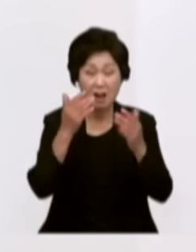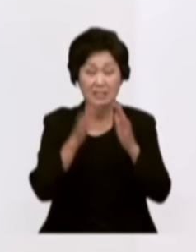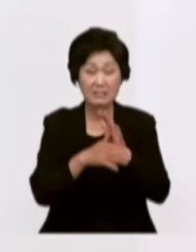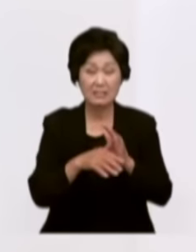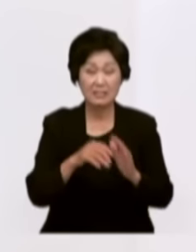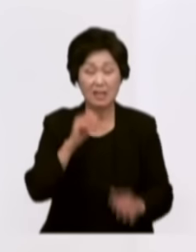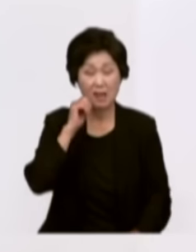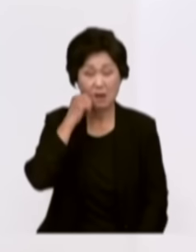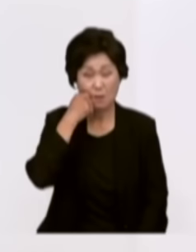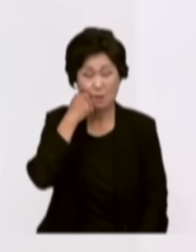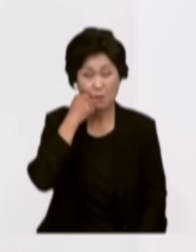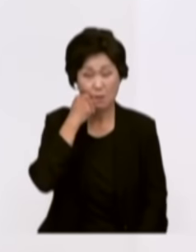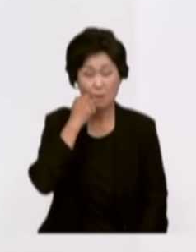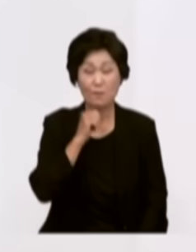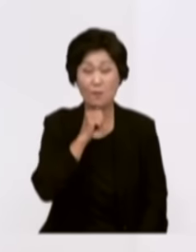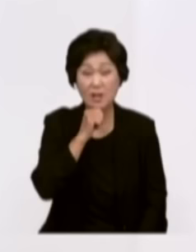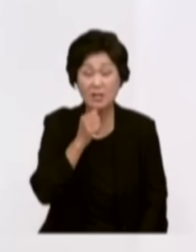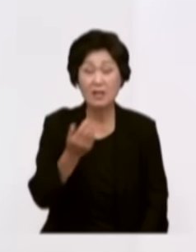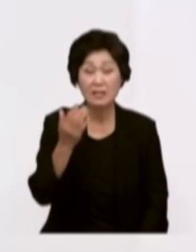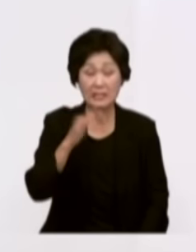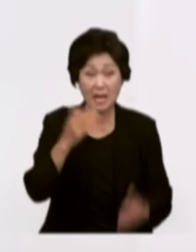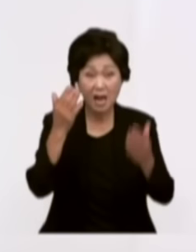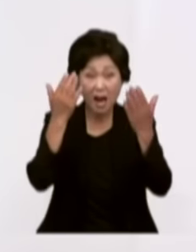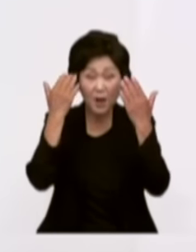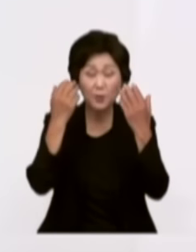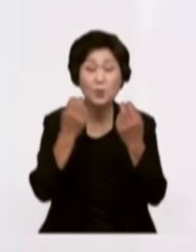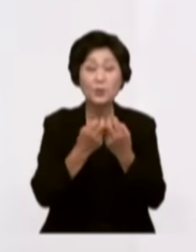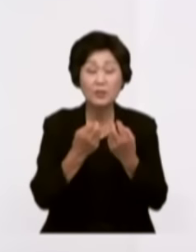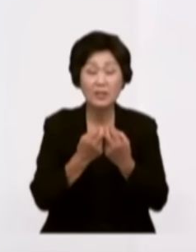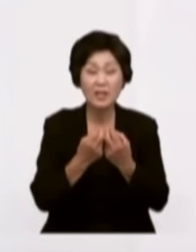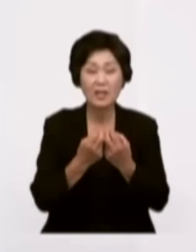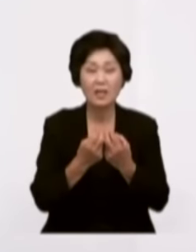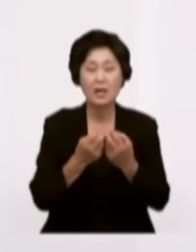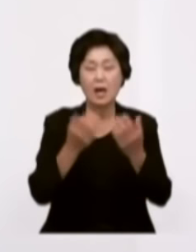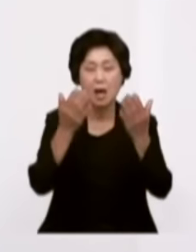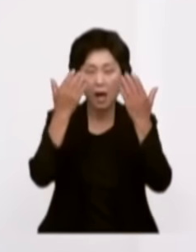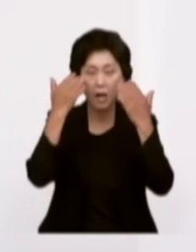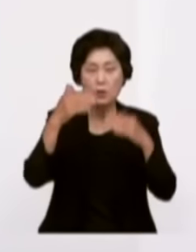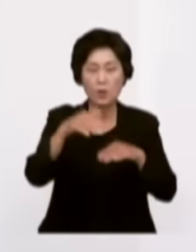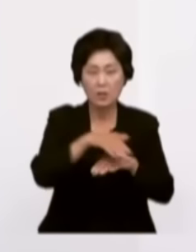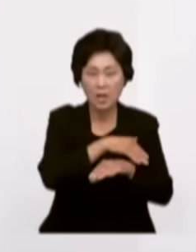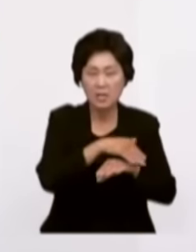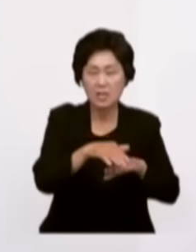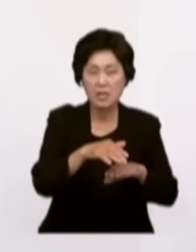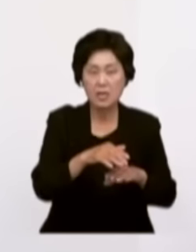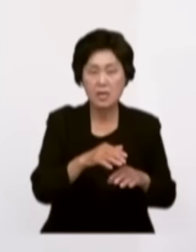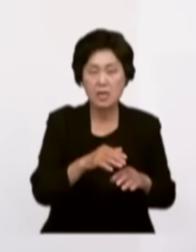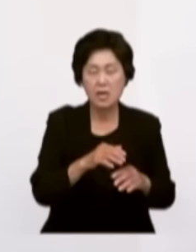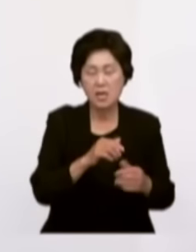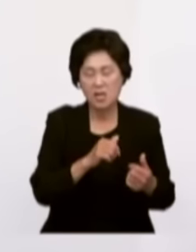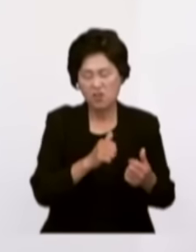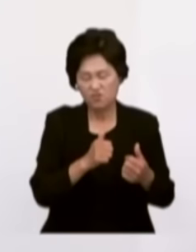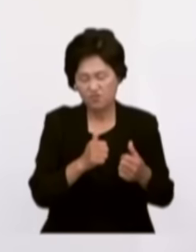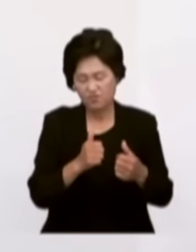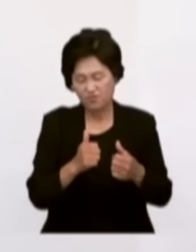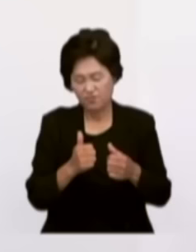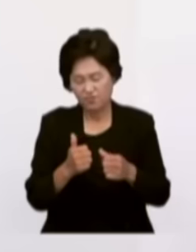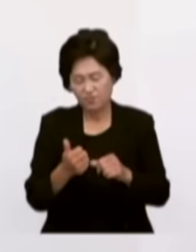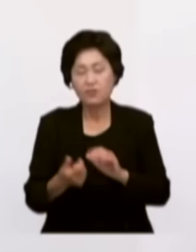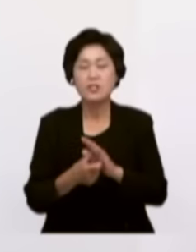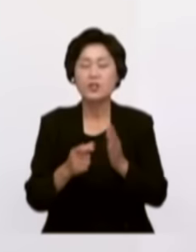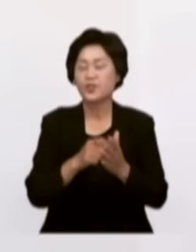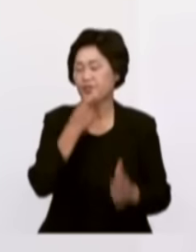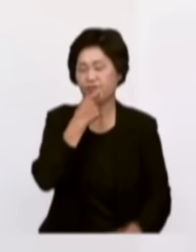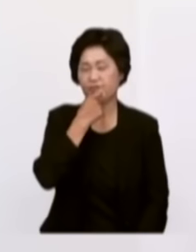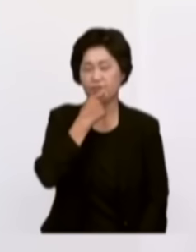학교는 어떻게 다니기 어려웠지 그러니까 않았어요? 학교 다니기가 죽을 만큼 싫었어요. 왜요? 그러니까 저는